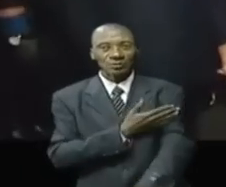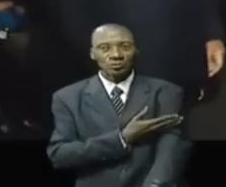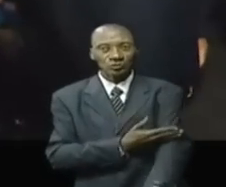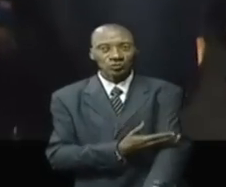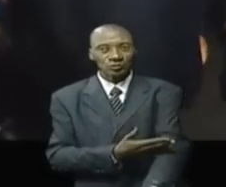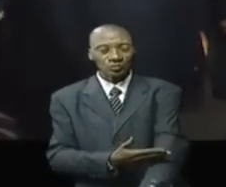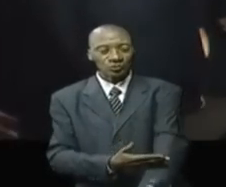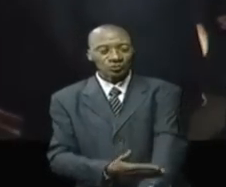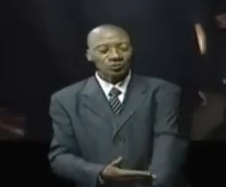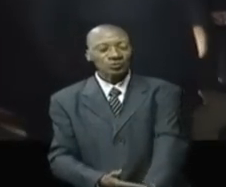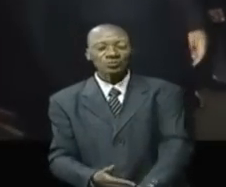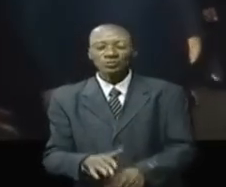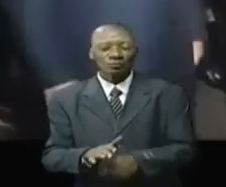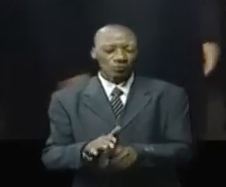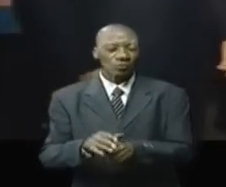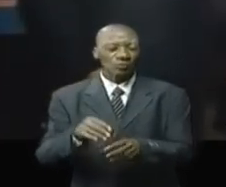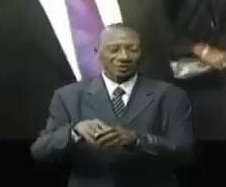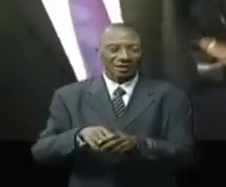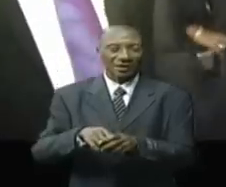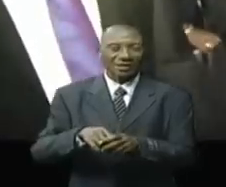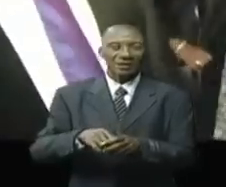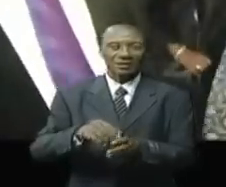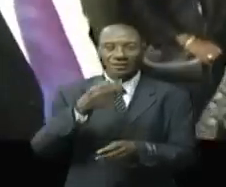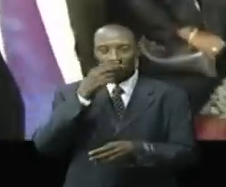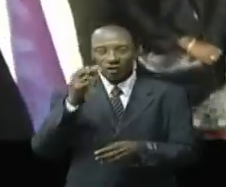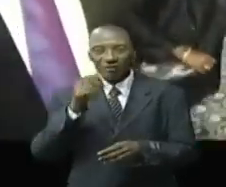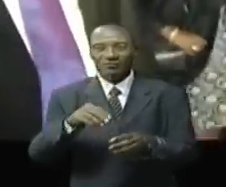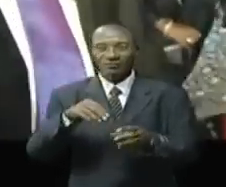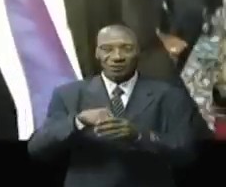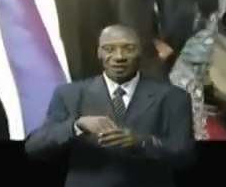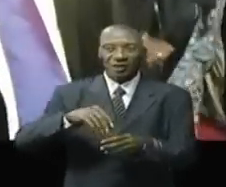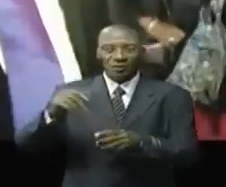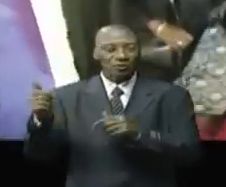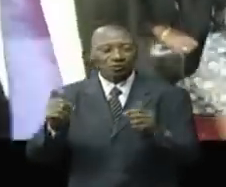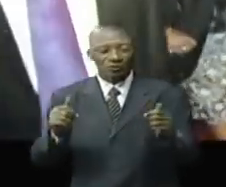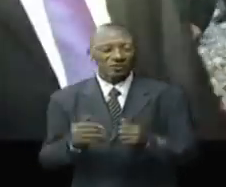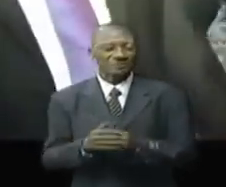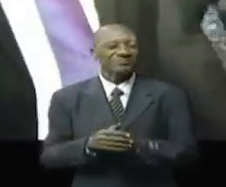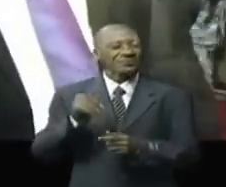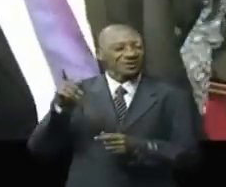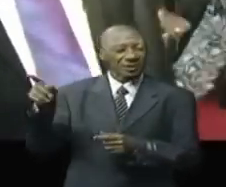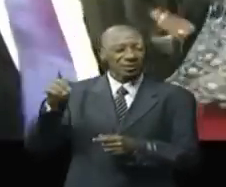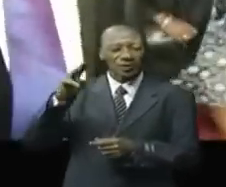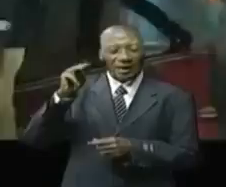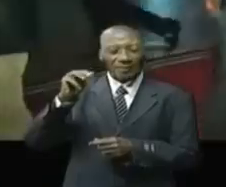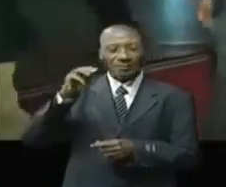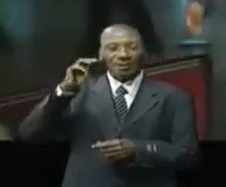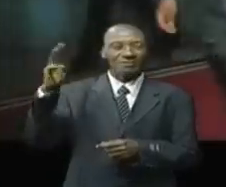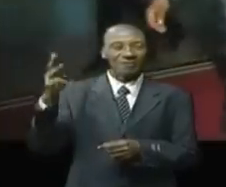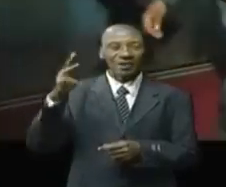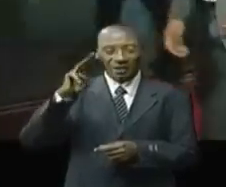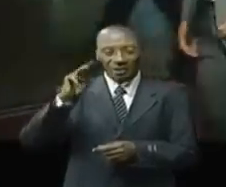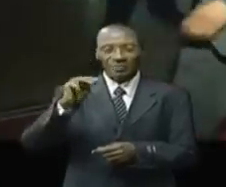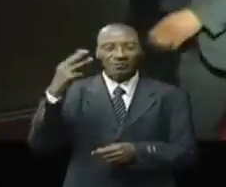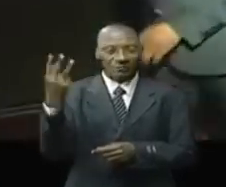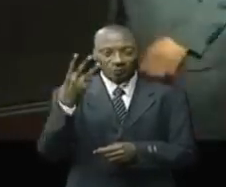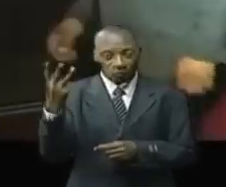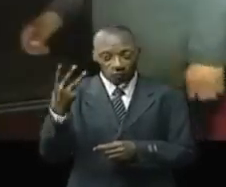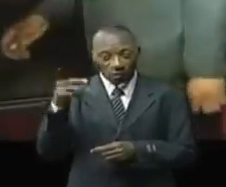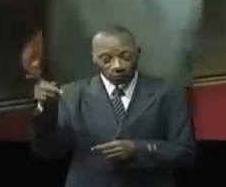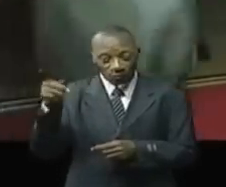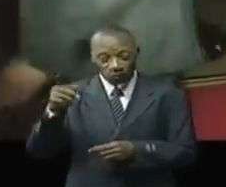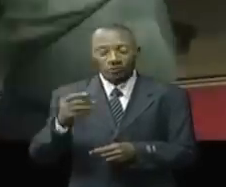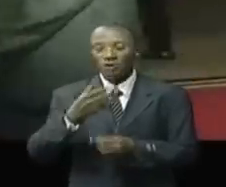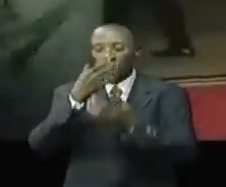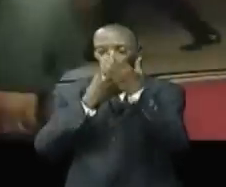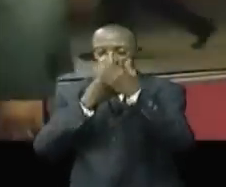suite de l'agression avérée des troupes rwandaises qui opèrent sous la bannière du M23 à Bunagana a poussé les chefs d'État de la